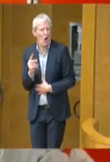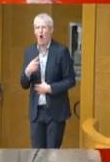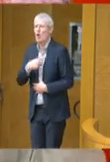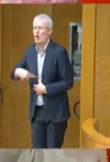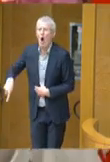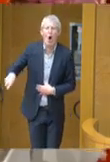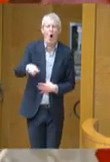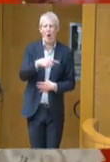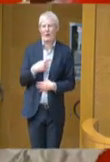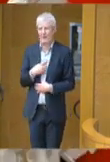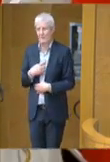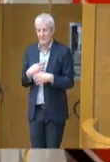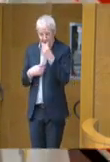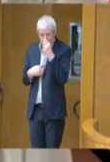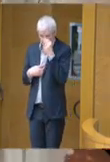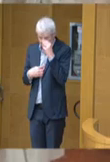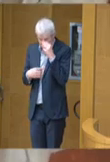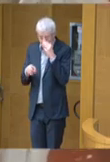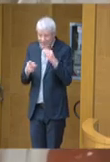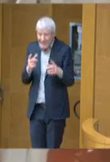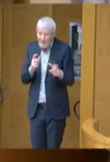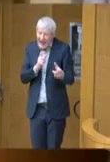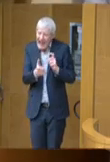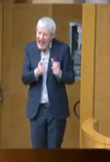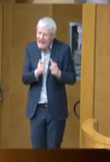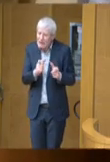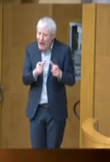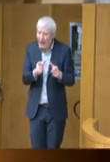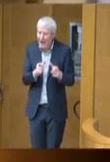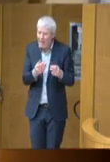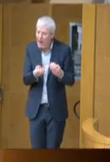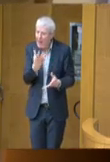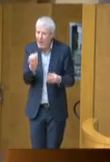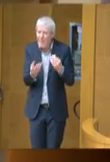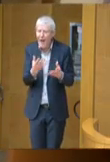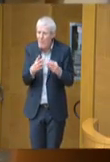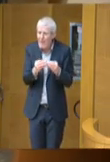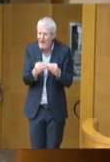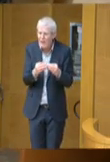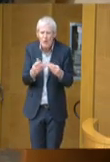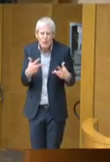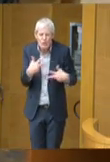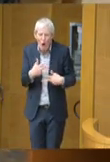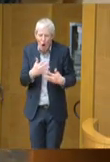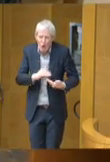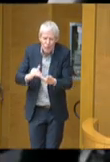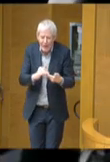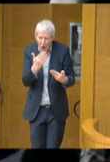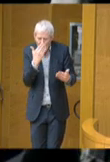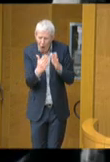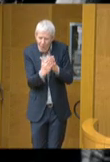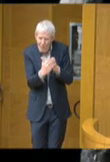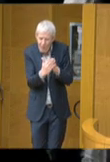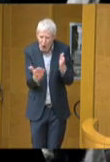L'aspetto relazionale è stato uno di quelli più significativi. Il fare insieme ha favorito la socializzazione, il confronto e